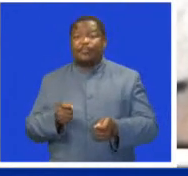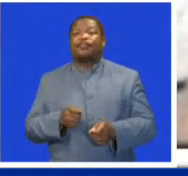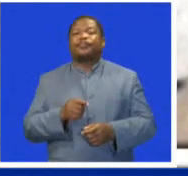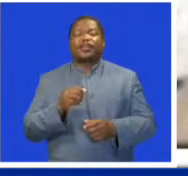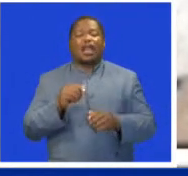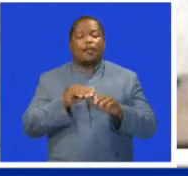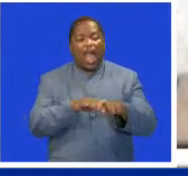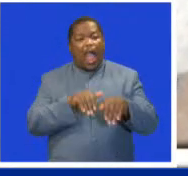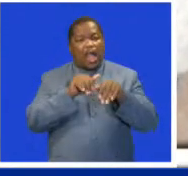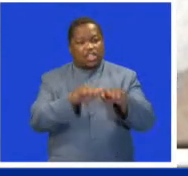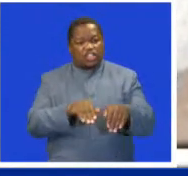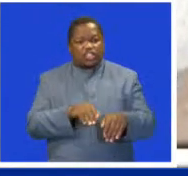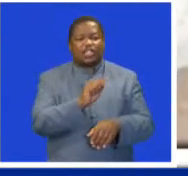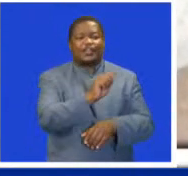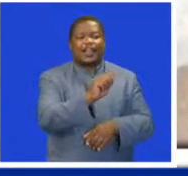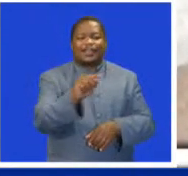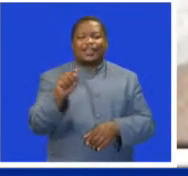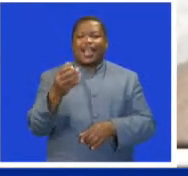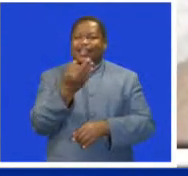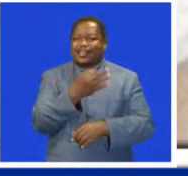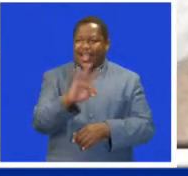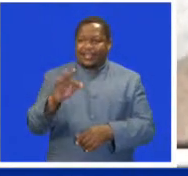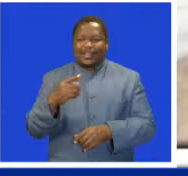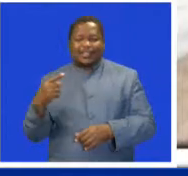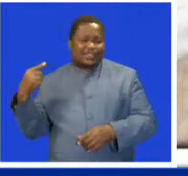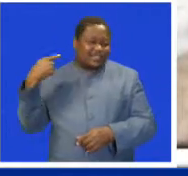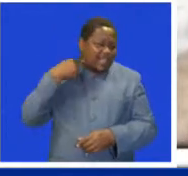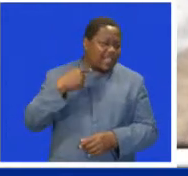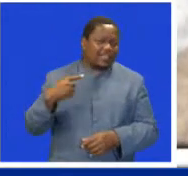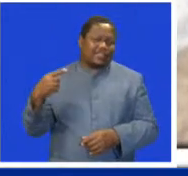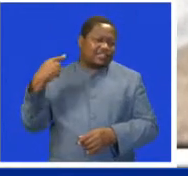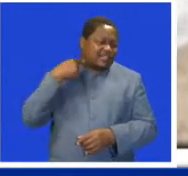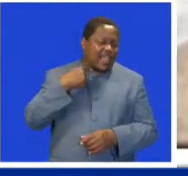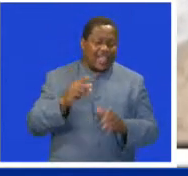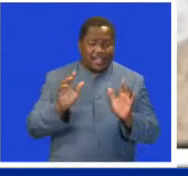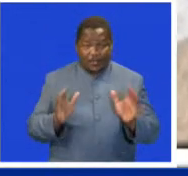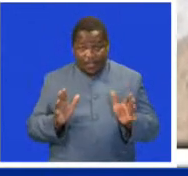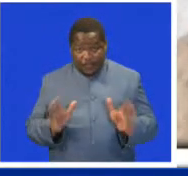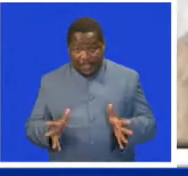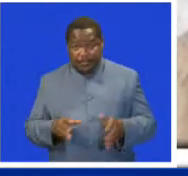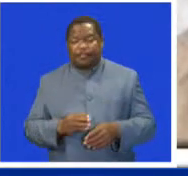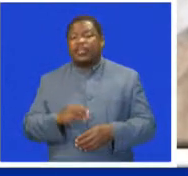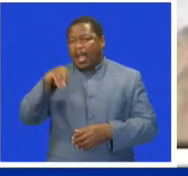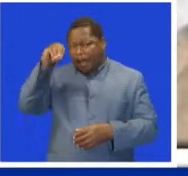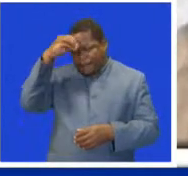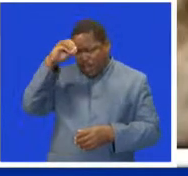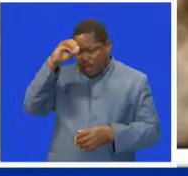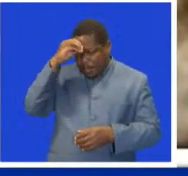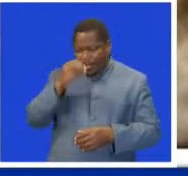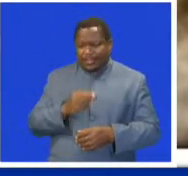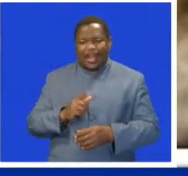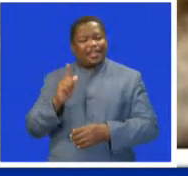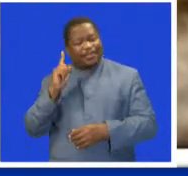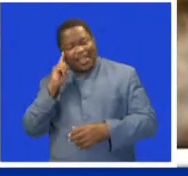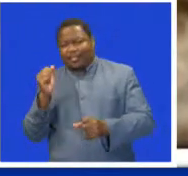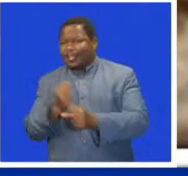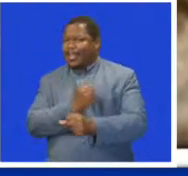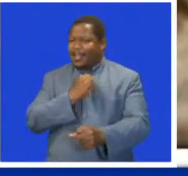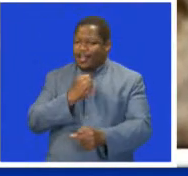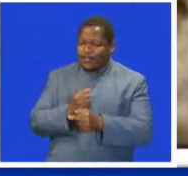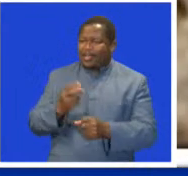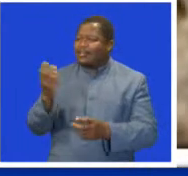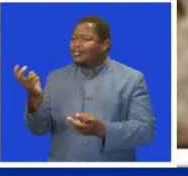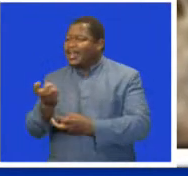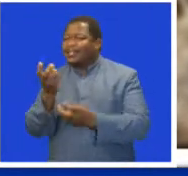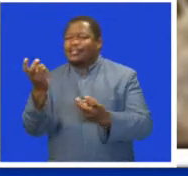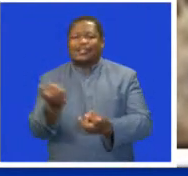Imibiko iveta kuthi amaphoyisa kulela live achubeka ngekwenta luphenyo kephacele sive saseFrance kuthi bangaphatamisi loluphenyo